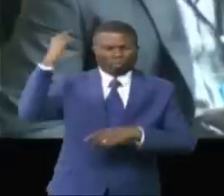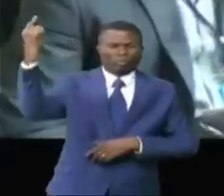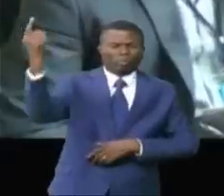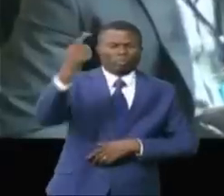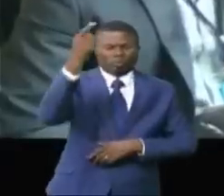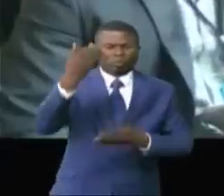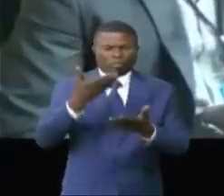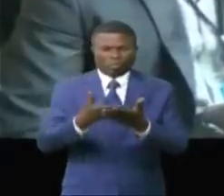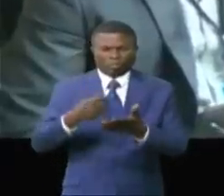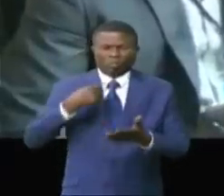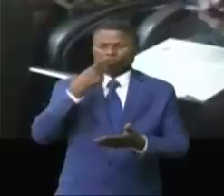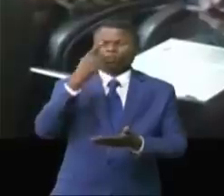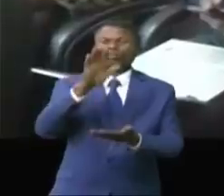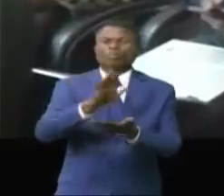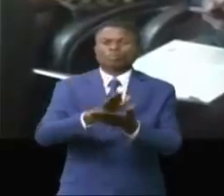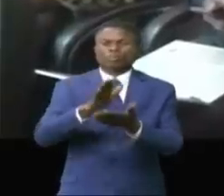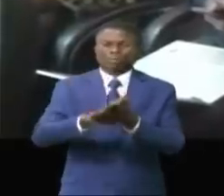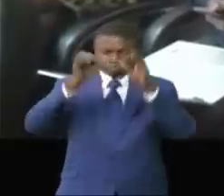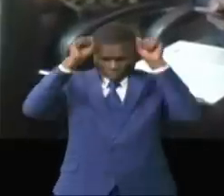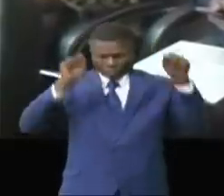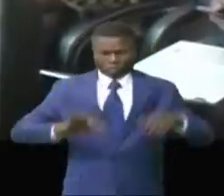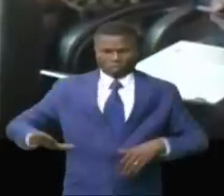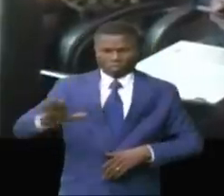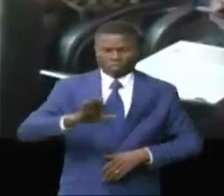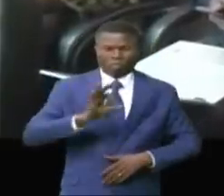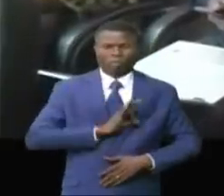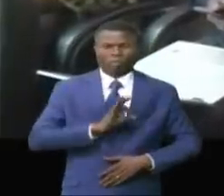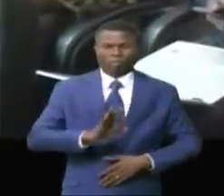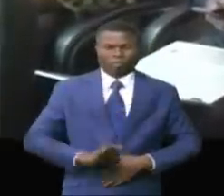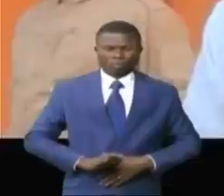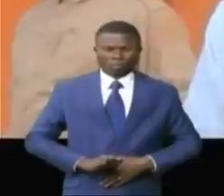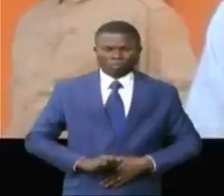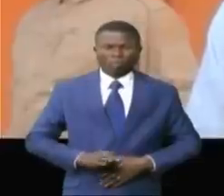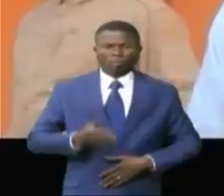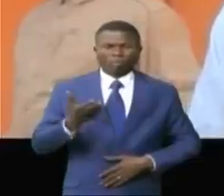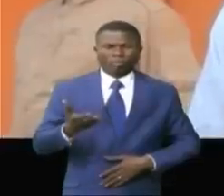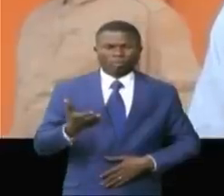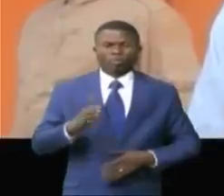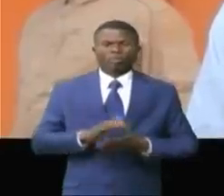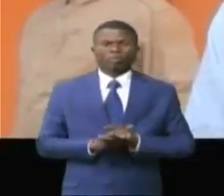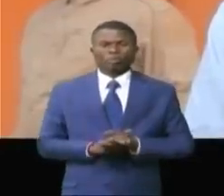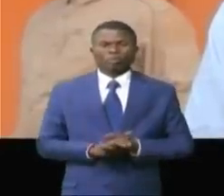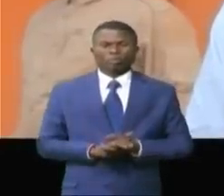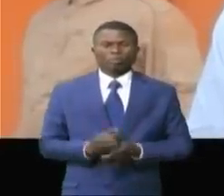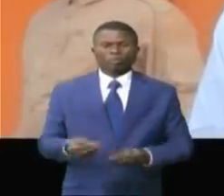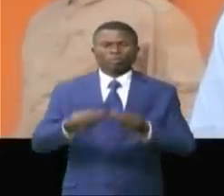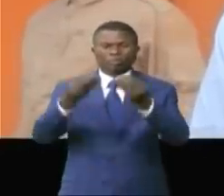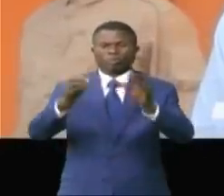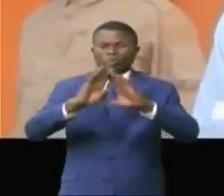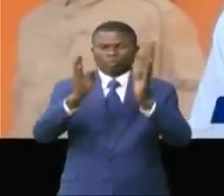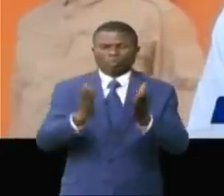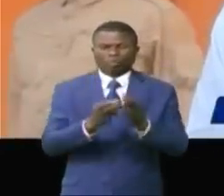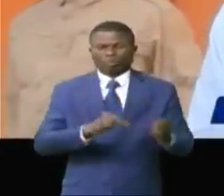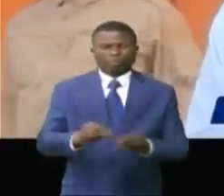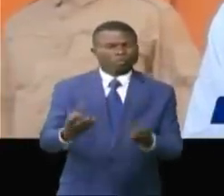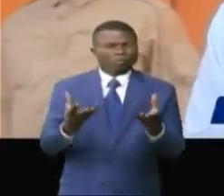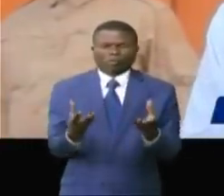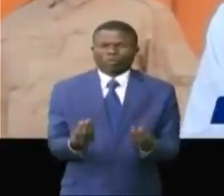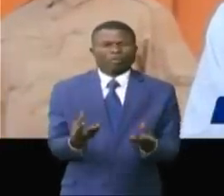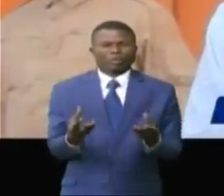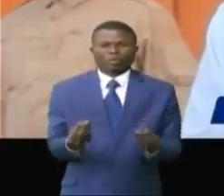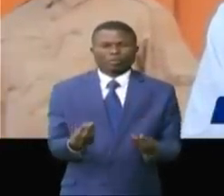internationale. Nous remercions le président de la République, de son Excellence Félix Antoine Tshisekedi Tshilombo, qui a donné toutes ces facilités, qui